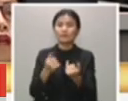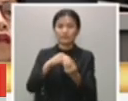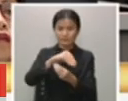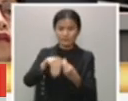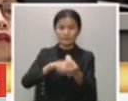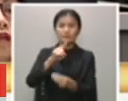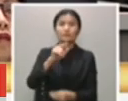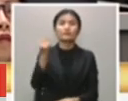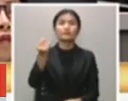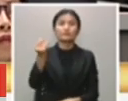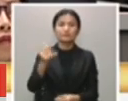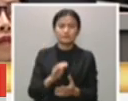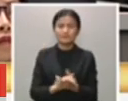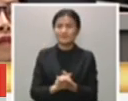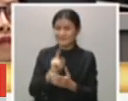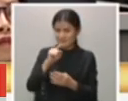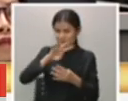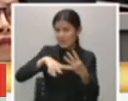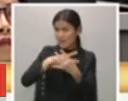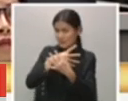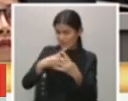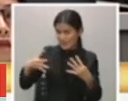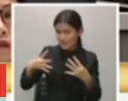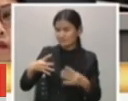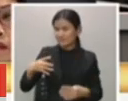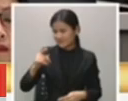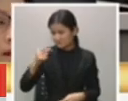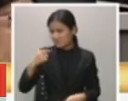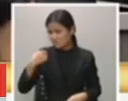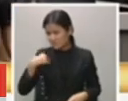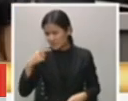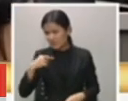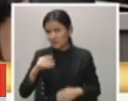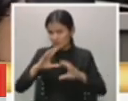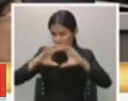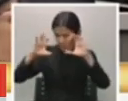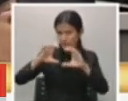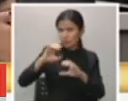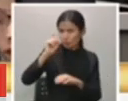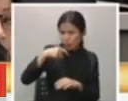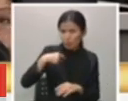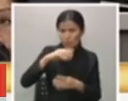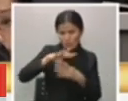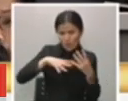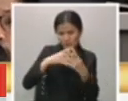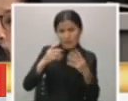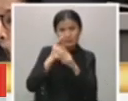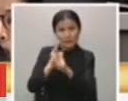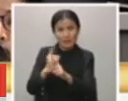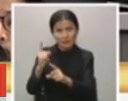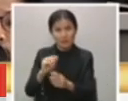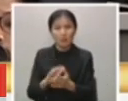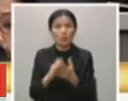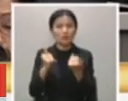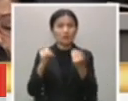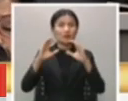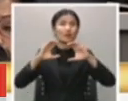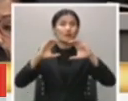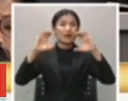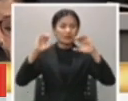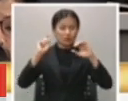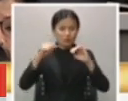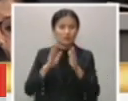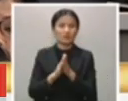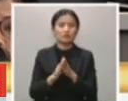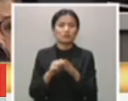จริงๆแล้วหลักการทางเศรษฐศาสตร์เนี่ยมันมีอยู่ครับว่าสิ่งที่รัฐบาลควรจะทำคือการลดขนาดของภาครัฐ